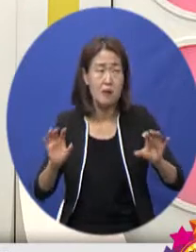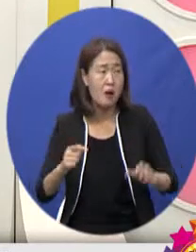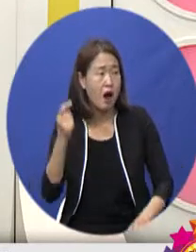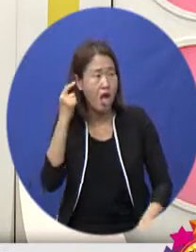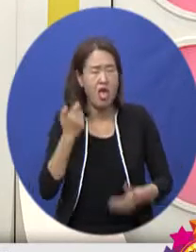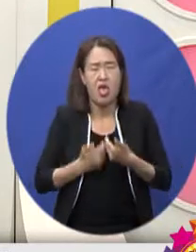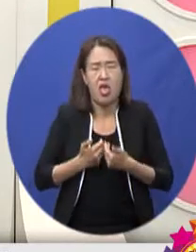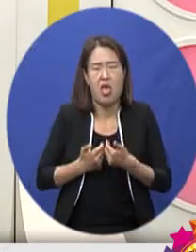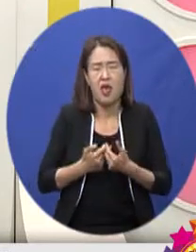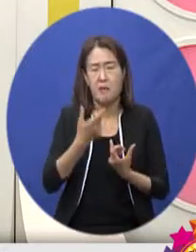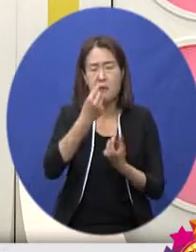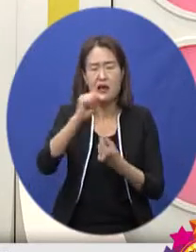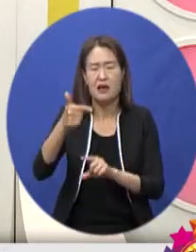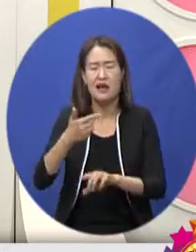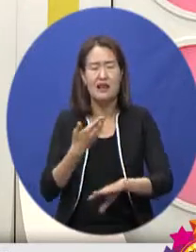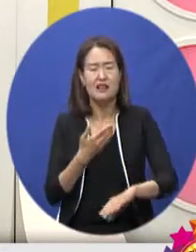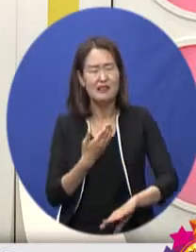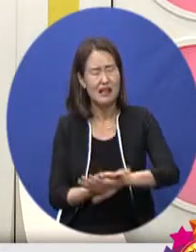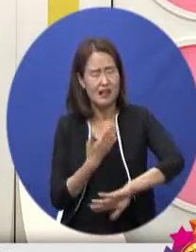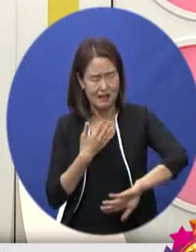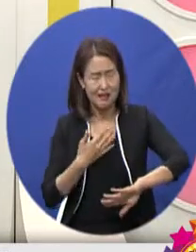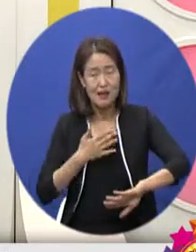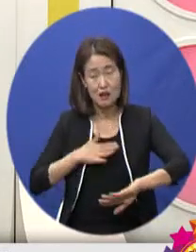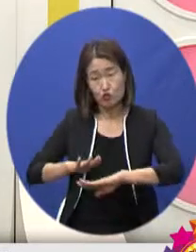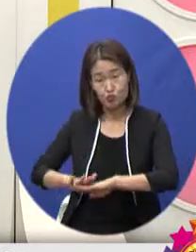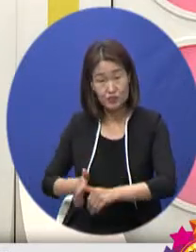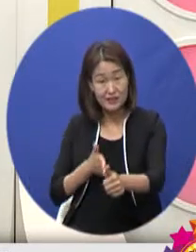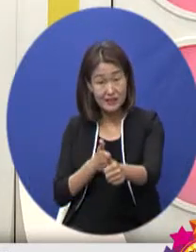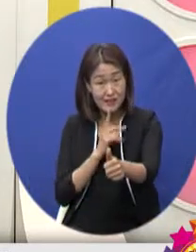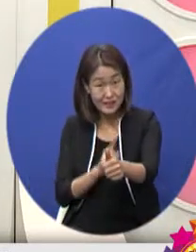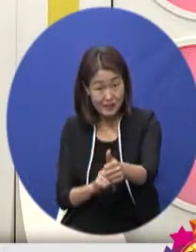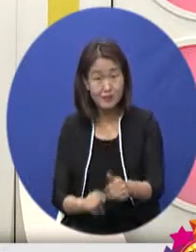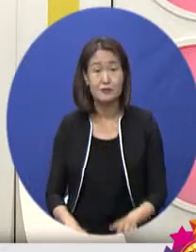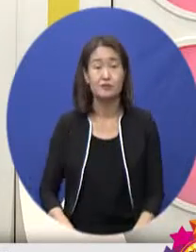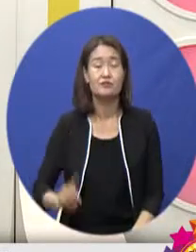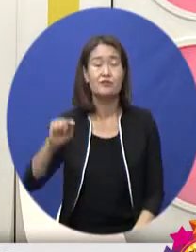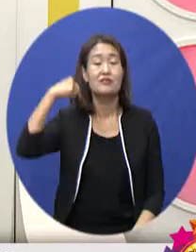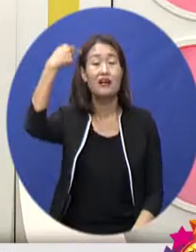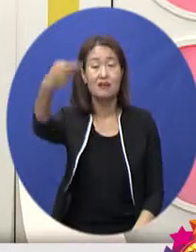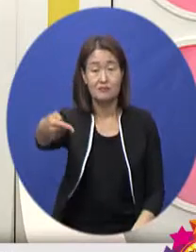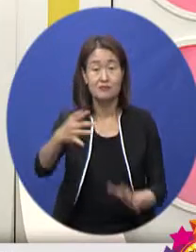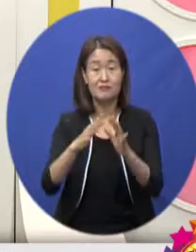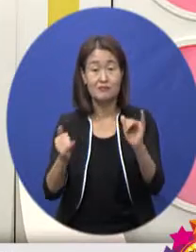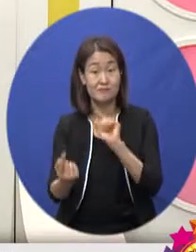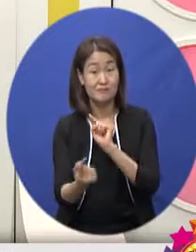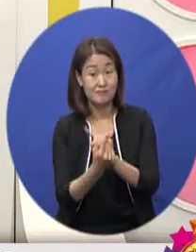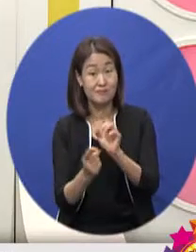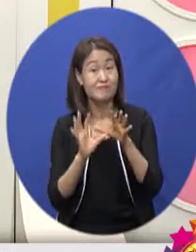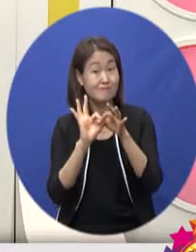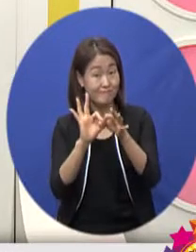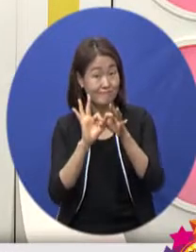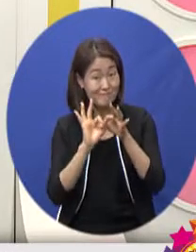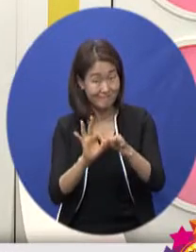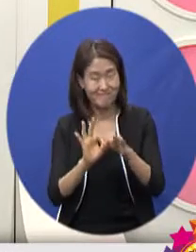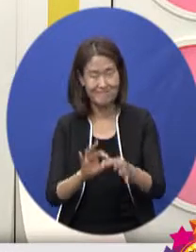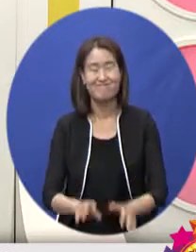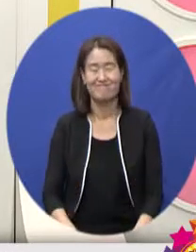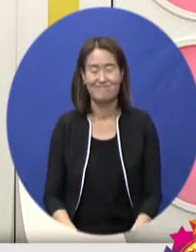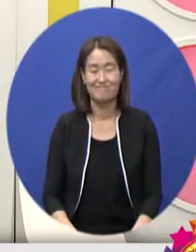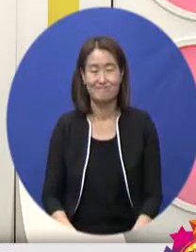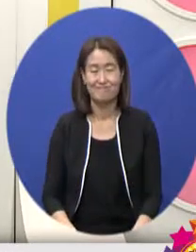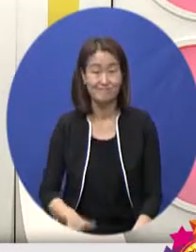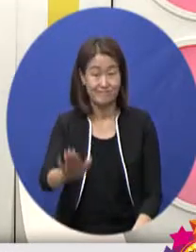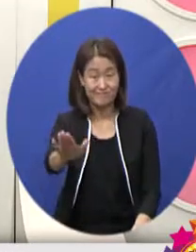안 맞습니다. 그렇죠. 네. 네, 이 점 꼭 참고해 주시길 바라면서 네. 또 다음 참가자분은 어떤 분이 연결되어 있는지 만나보도록